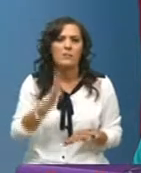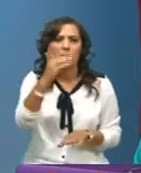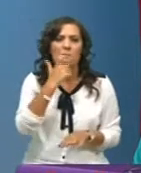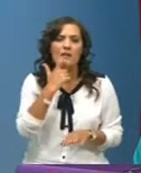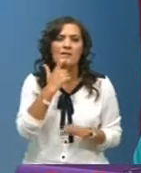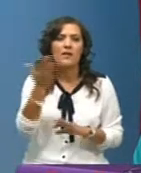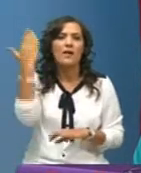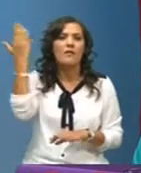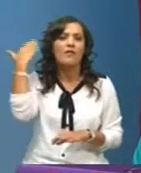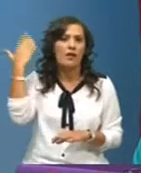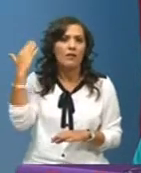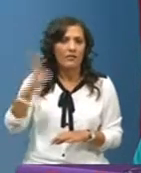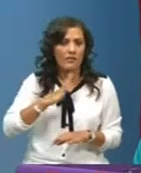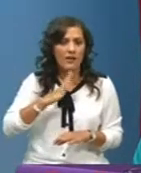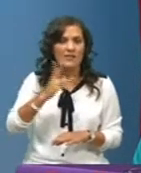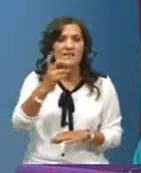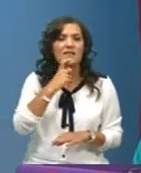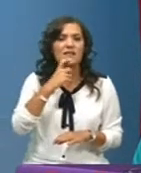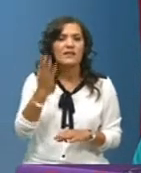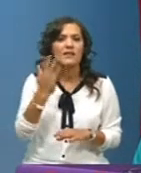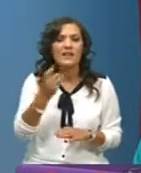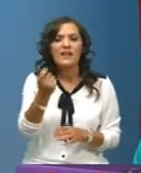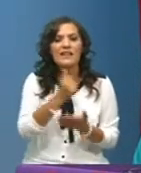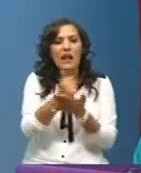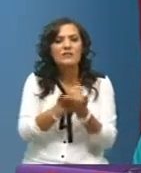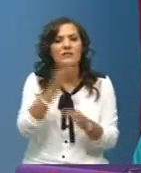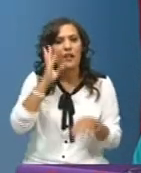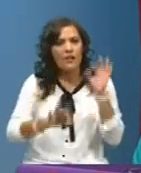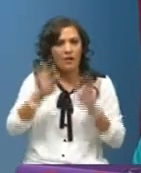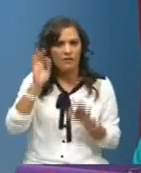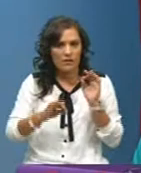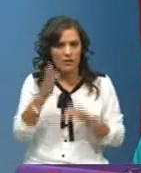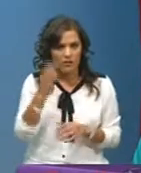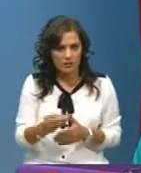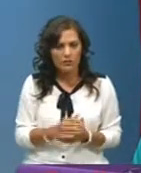Ne kadar kalacaksın onun üstüne kadar Flash yazıyordu